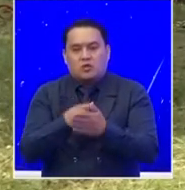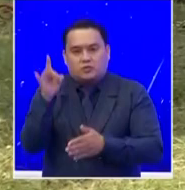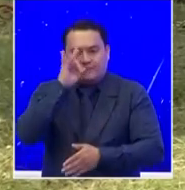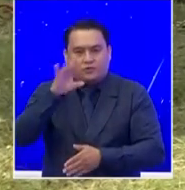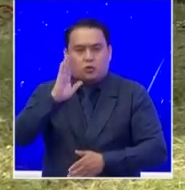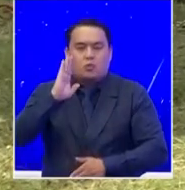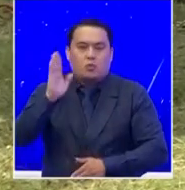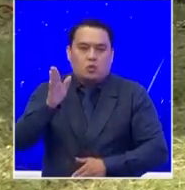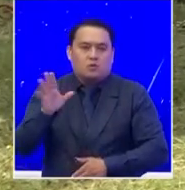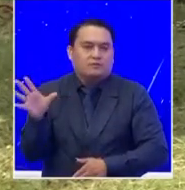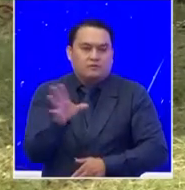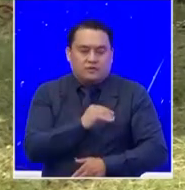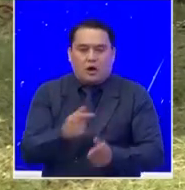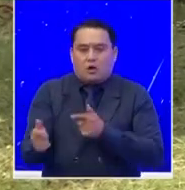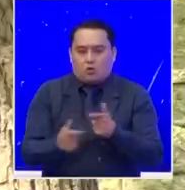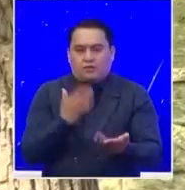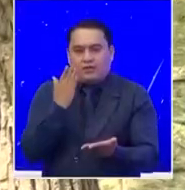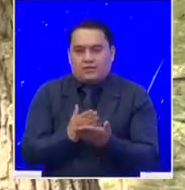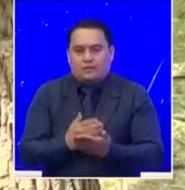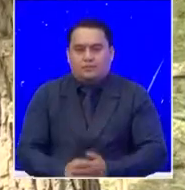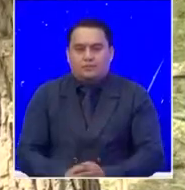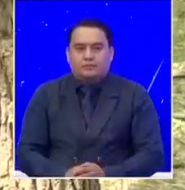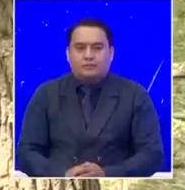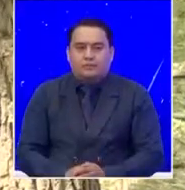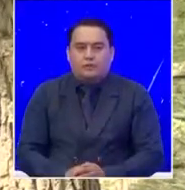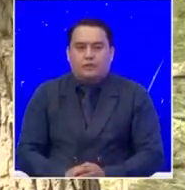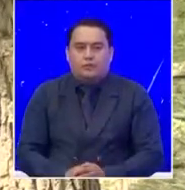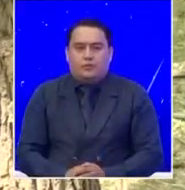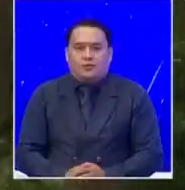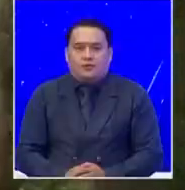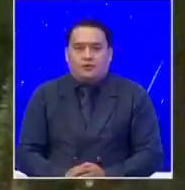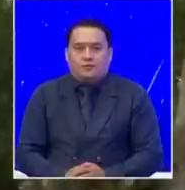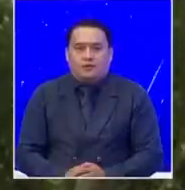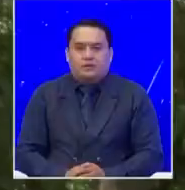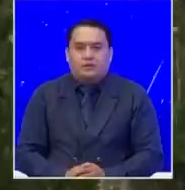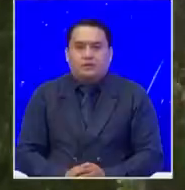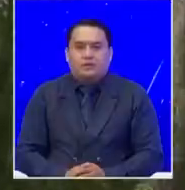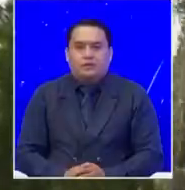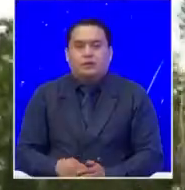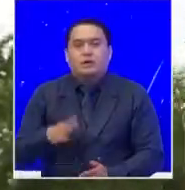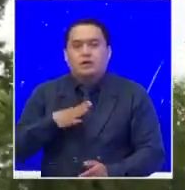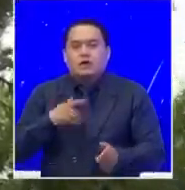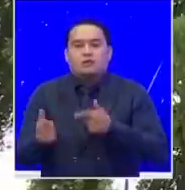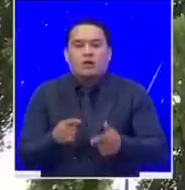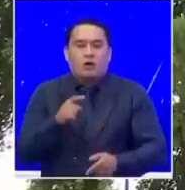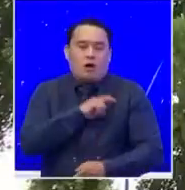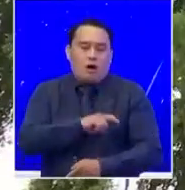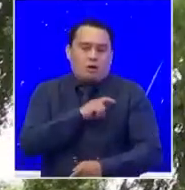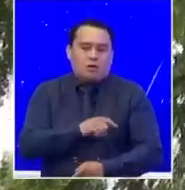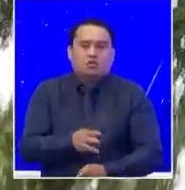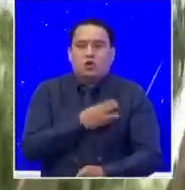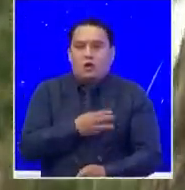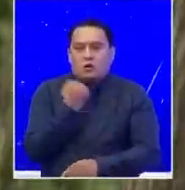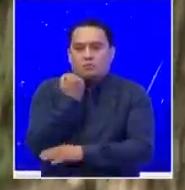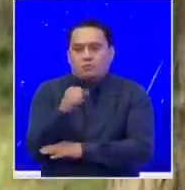вершин. Все предпосылки к этому есть. Туристическое многоборье не только закаляет тело, но и вырабатывает твердый характер, волю к победе